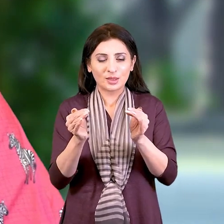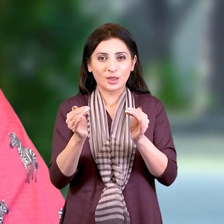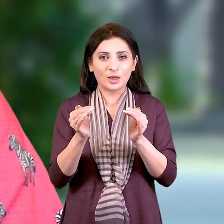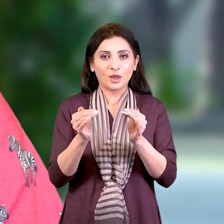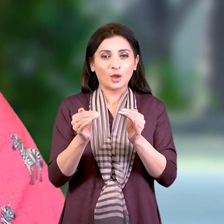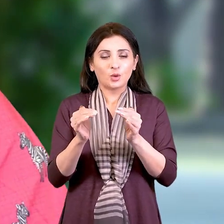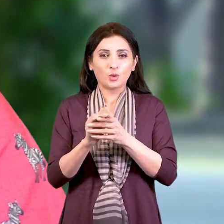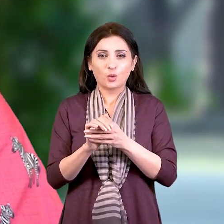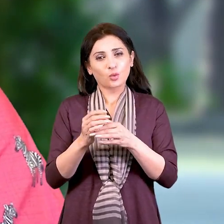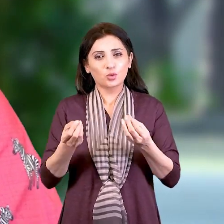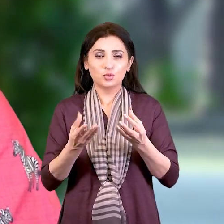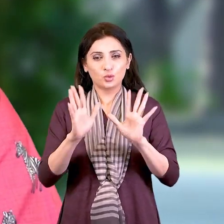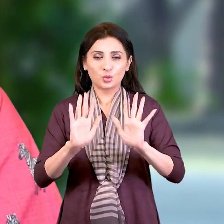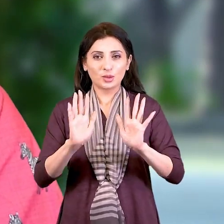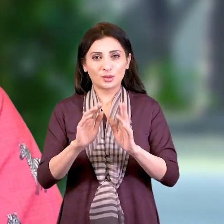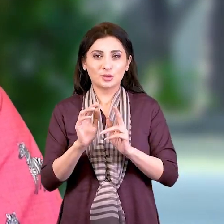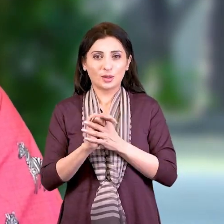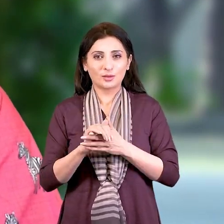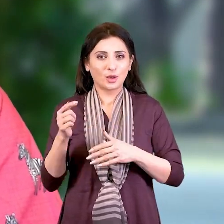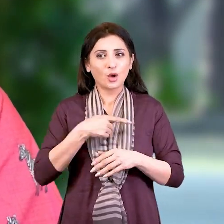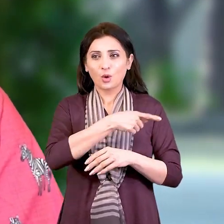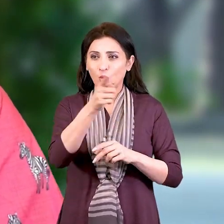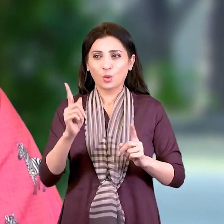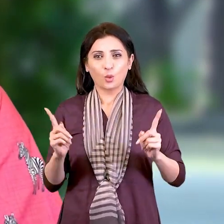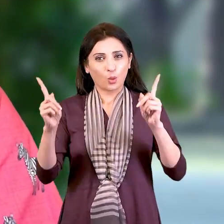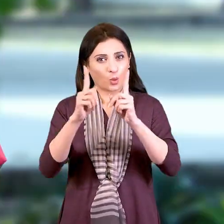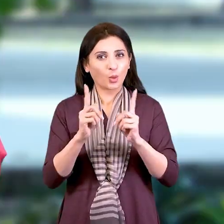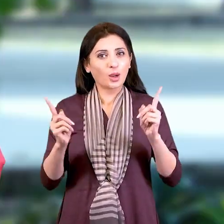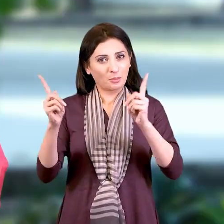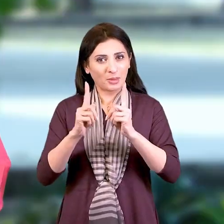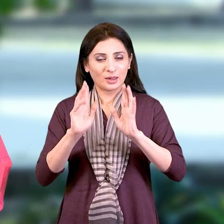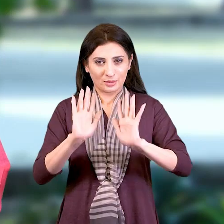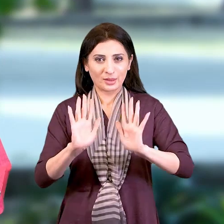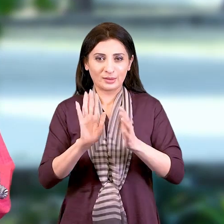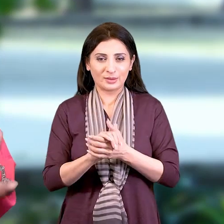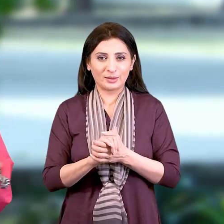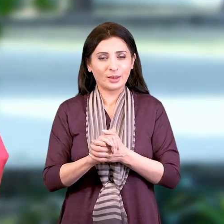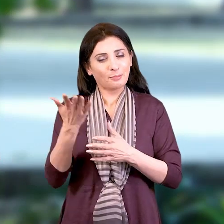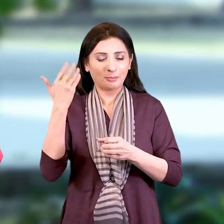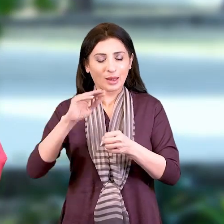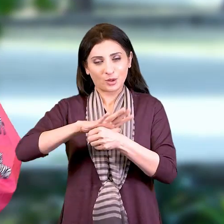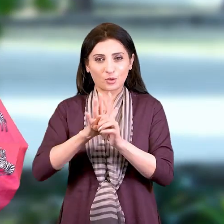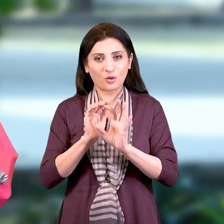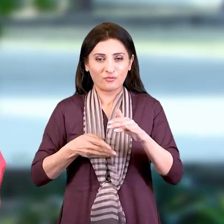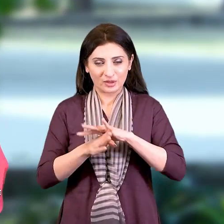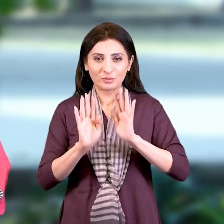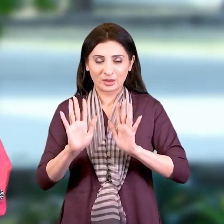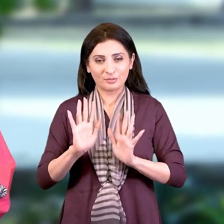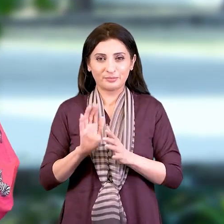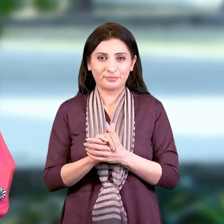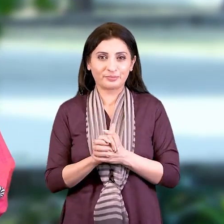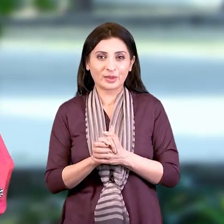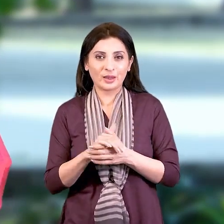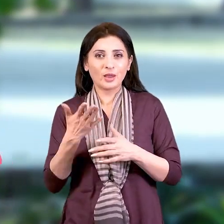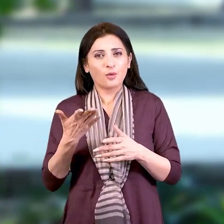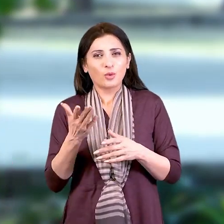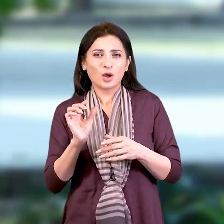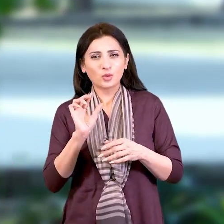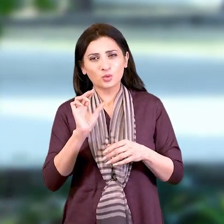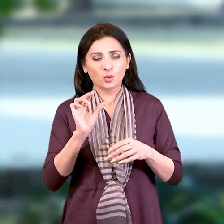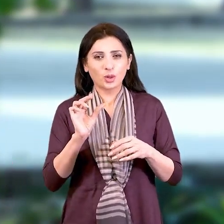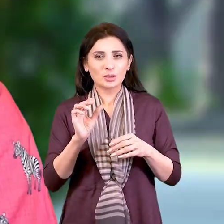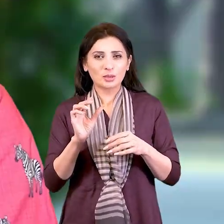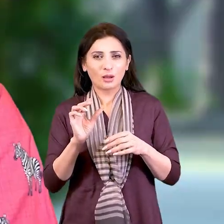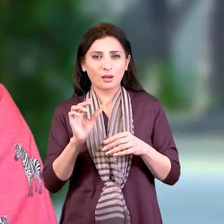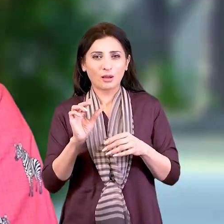थोड़े like pockets में, bubbles में people were meeting. So we wanted to give them something where they could get together and eat with their